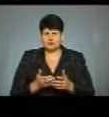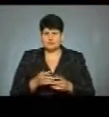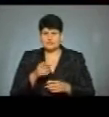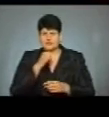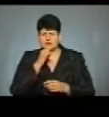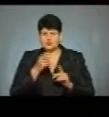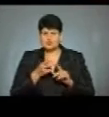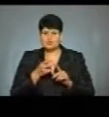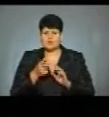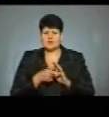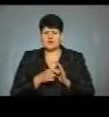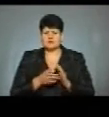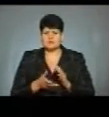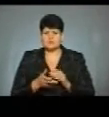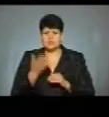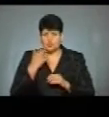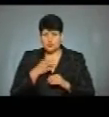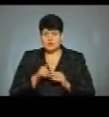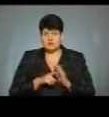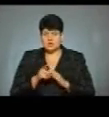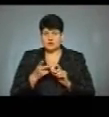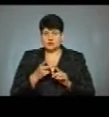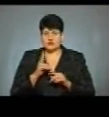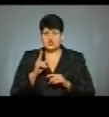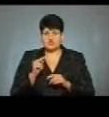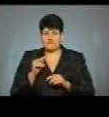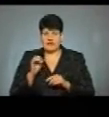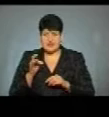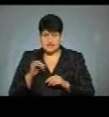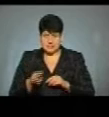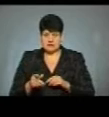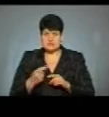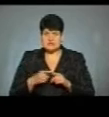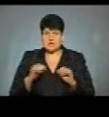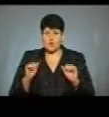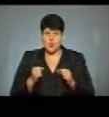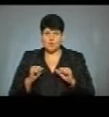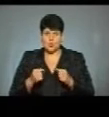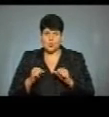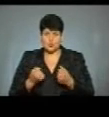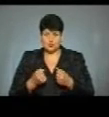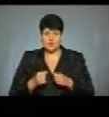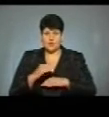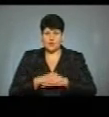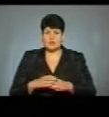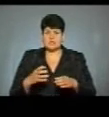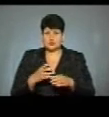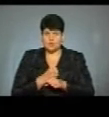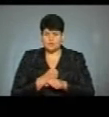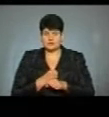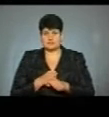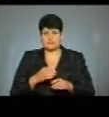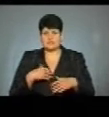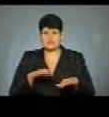дідусь другокласника. Відколи почалась друга четверть, це вже холод. Уроки скорочені, не один раз.